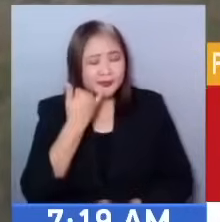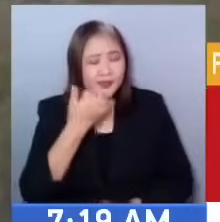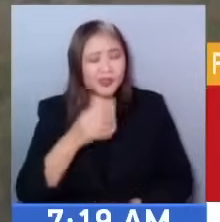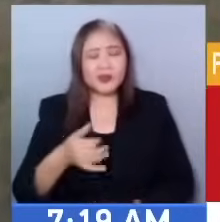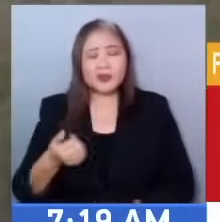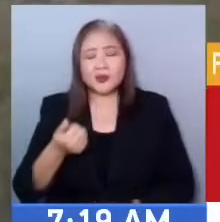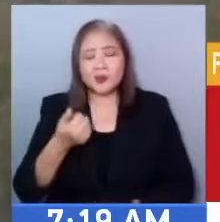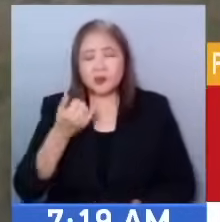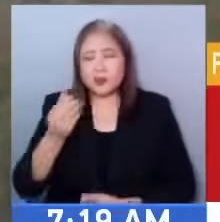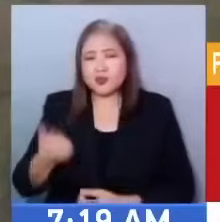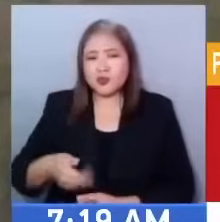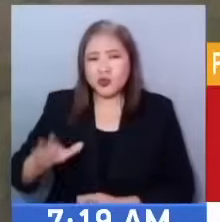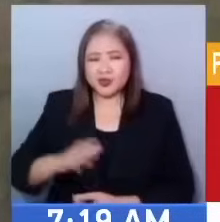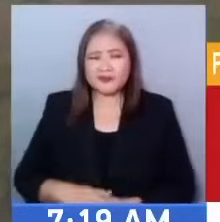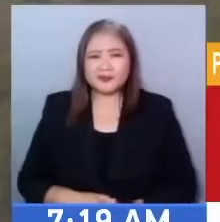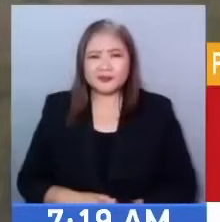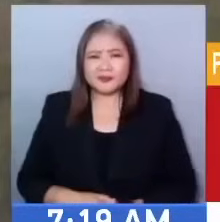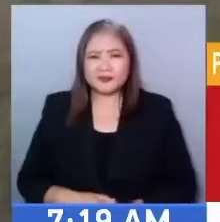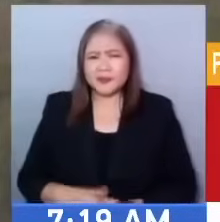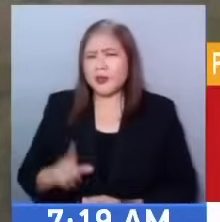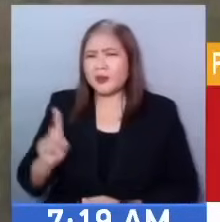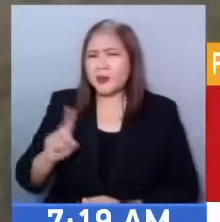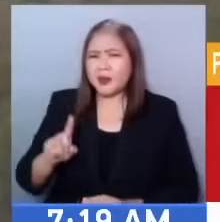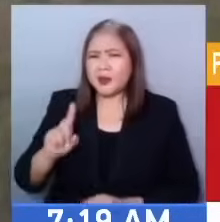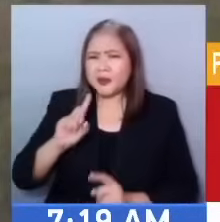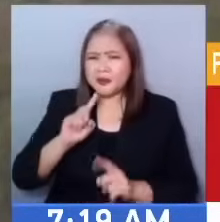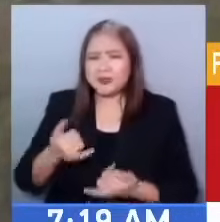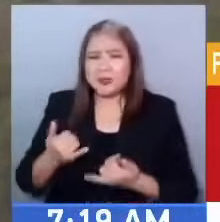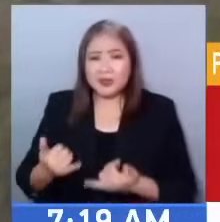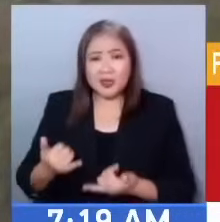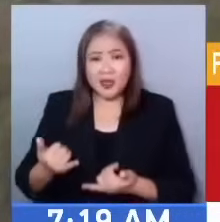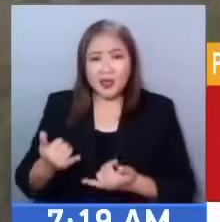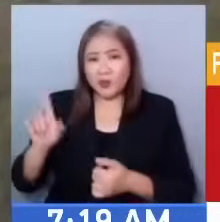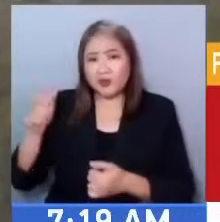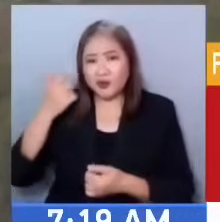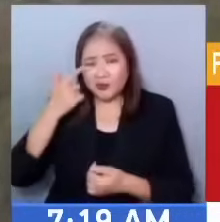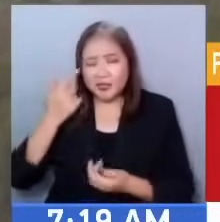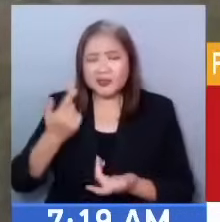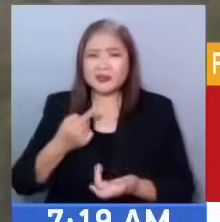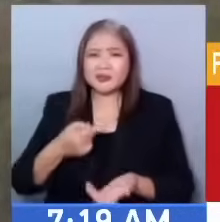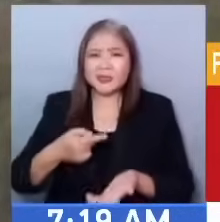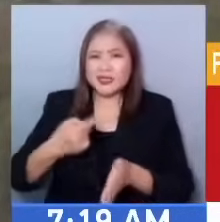tagapakinig. Ano po masasabi niyo dito sa pinatutupad ngayon ng gobyerno na price ceiling sa bigas?